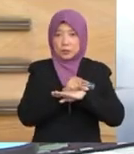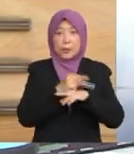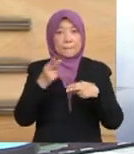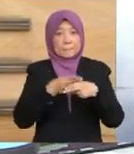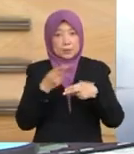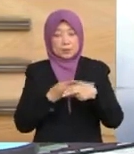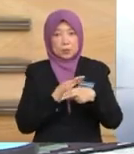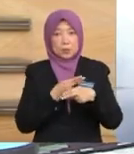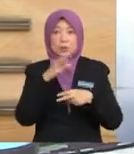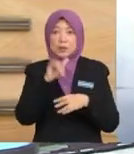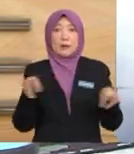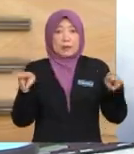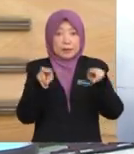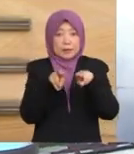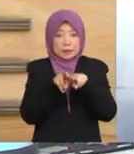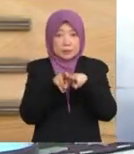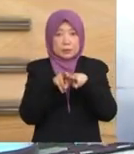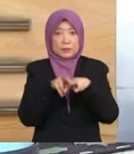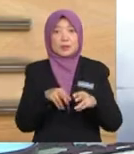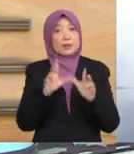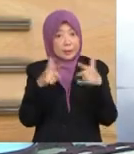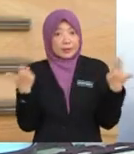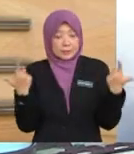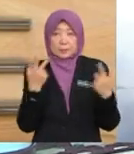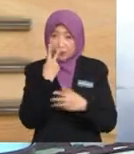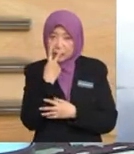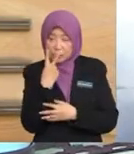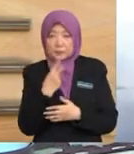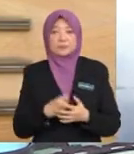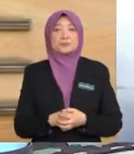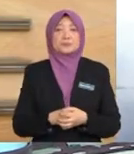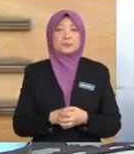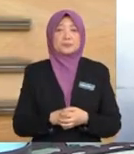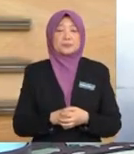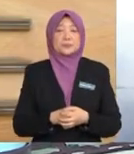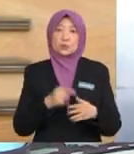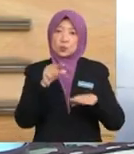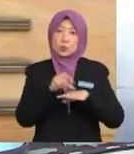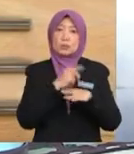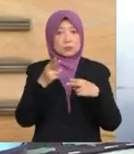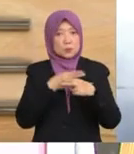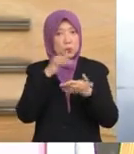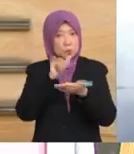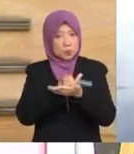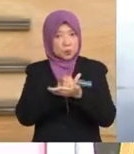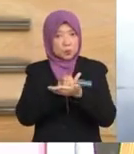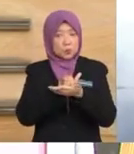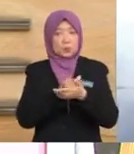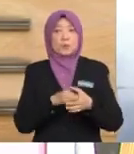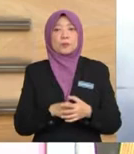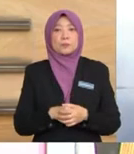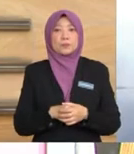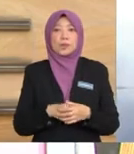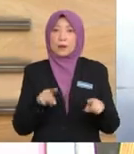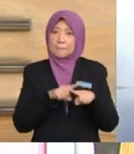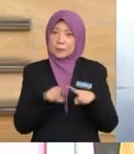sini dengan hujung sini dia rata, sama rata. Oh, dia nampak guna scraper. Guna scraper ni. Okey, kita tarik macam tadi juga, tapi kita